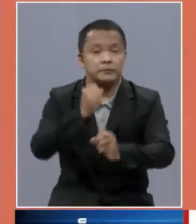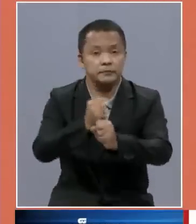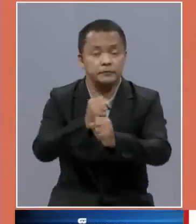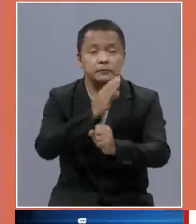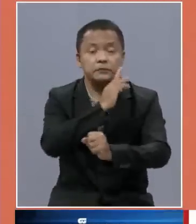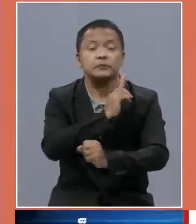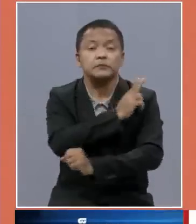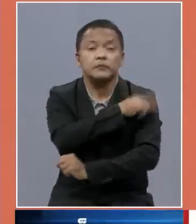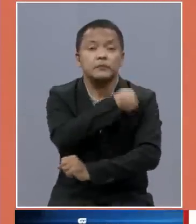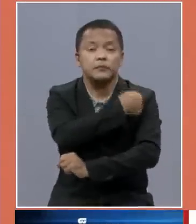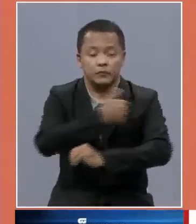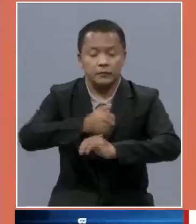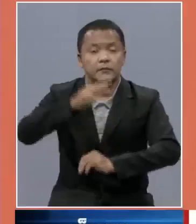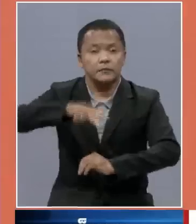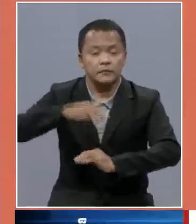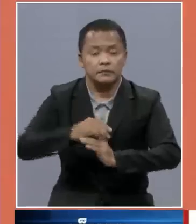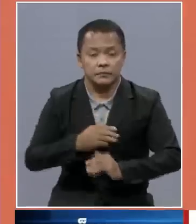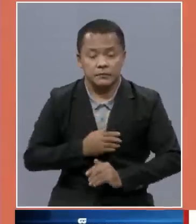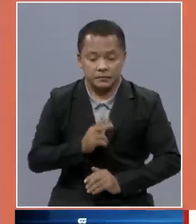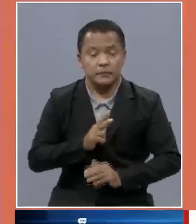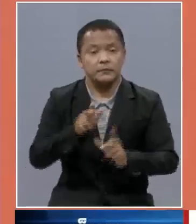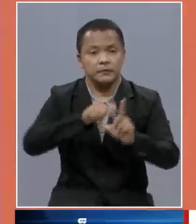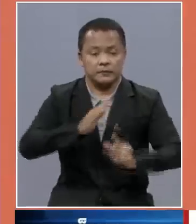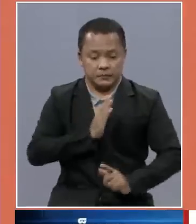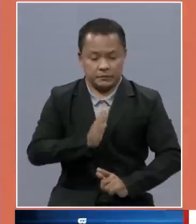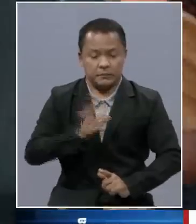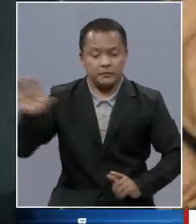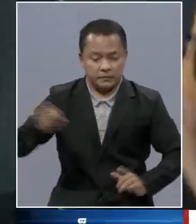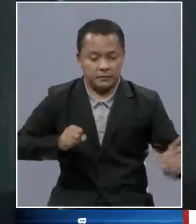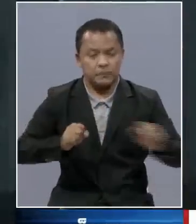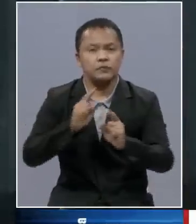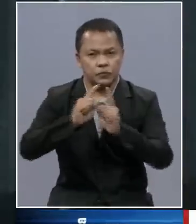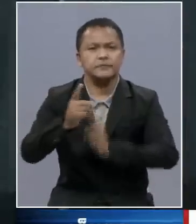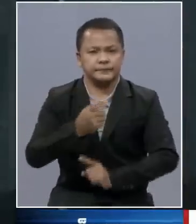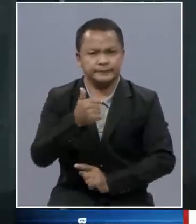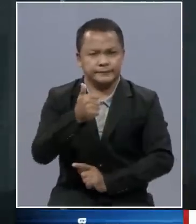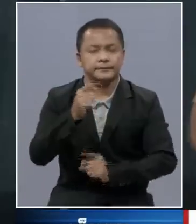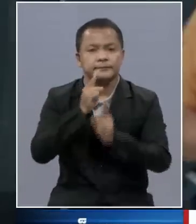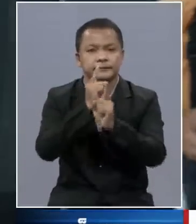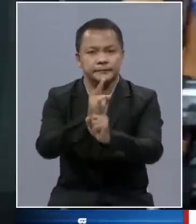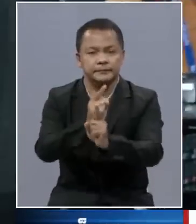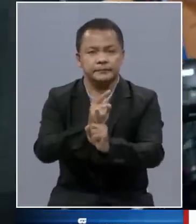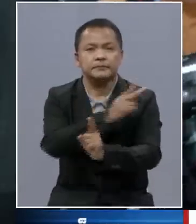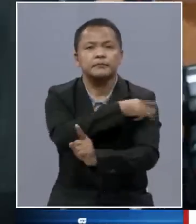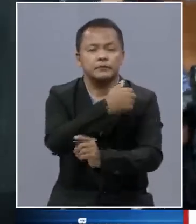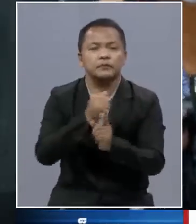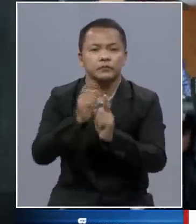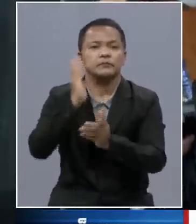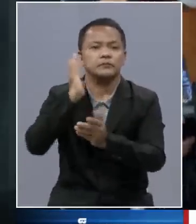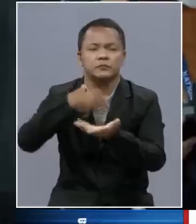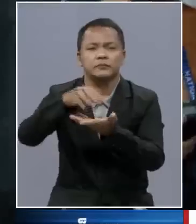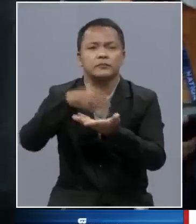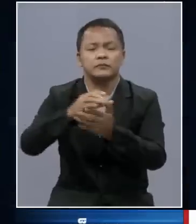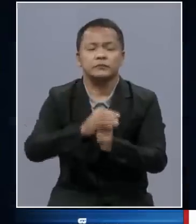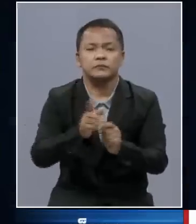ากหมอชนน่านอยากให้ทางก้าวไกลเป็นตัวกลางในการพูดคุยก็ยินดีอันนี้คือยึดตามสิ่งที่หมอชนน่านได้แถลงวันที่อบร